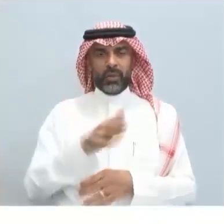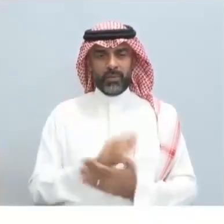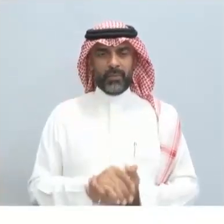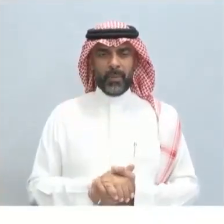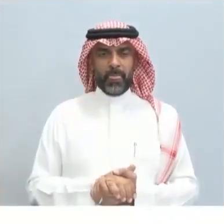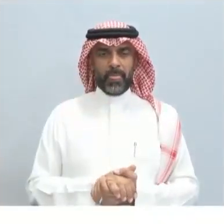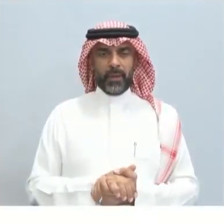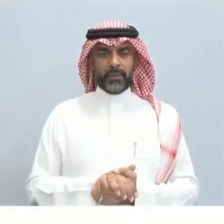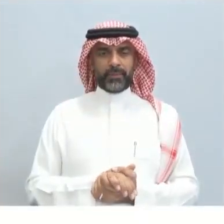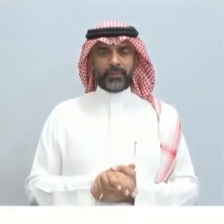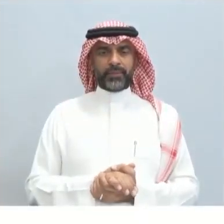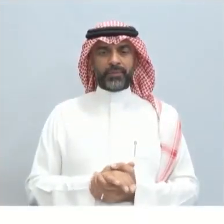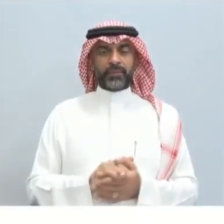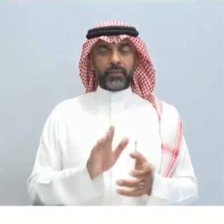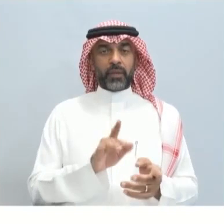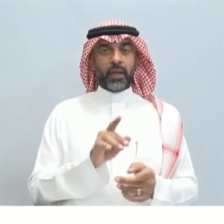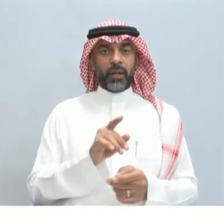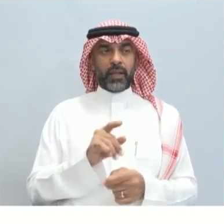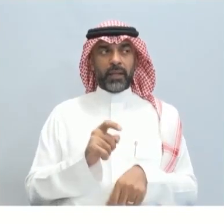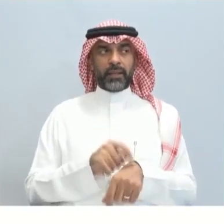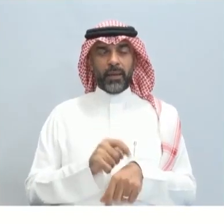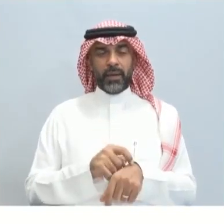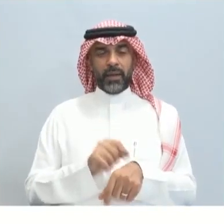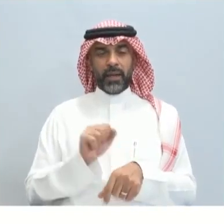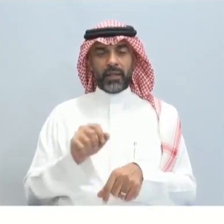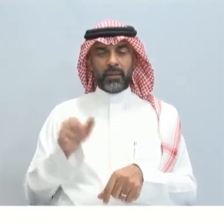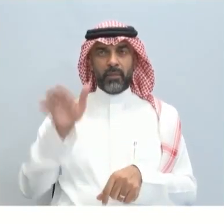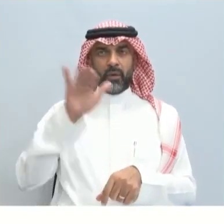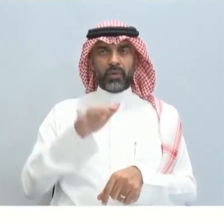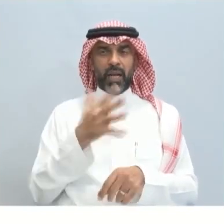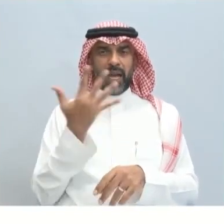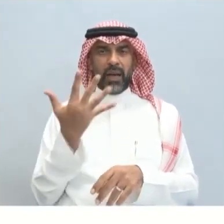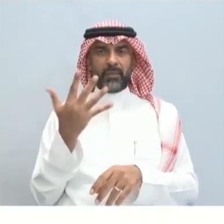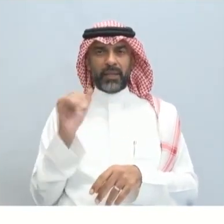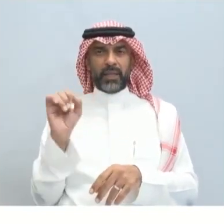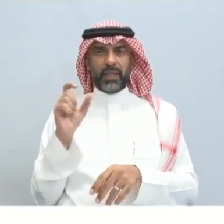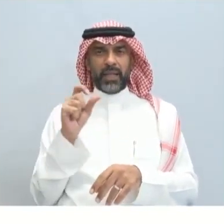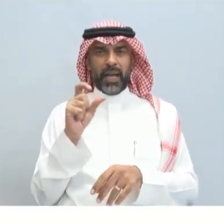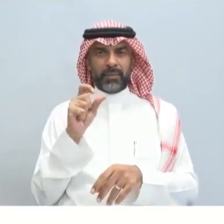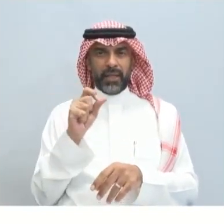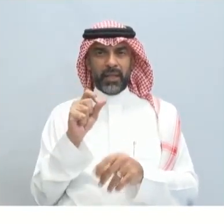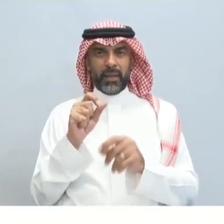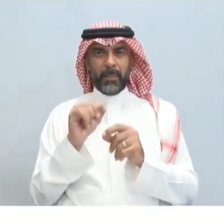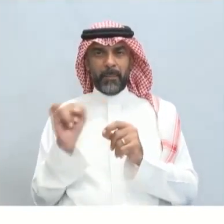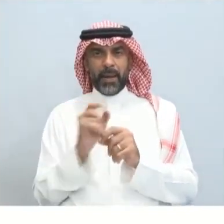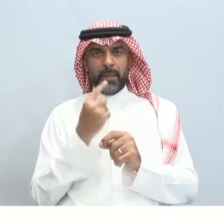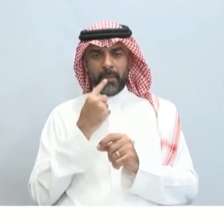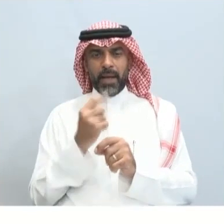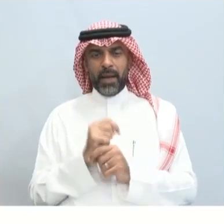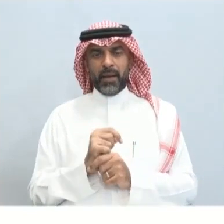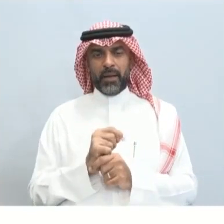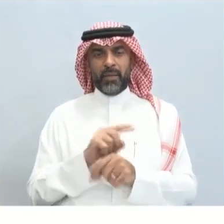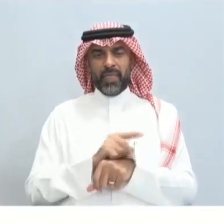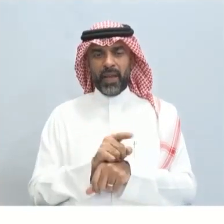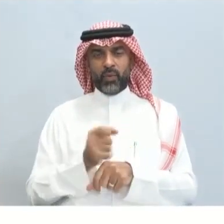الموجه اذا كان الزمن الدوري للموجه 50 من ثانيه خ يعني نص ثانيه